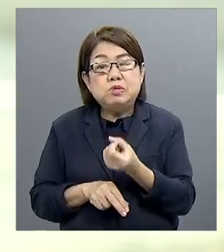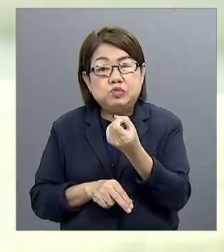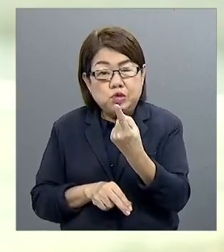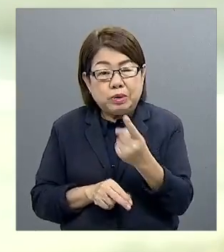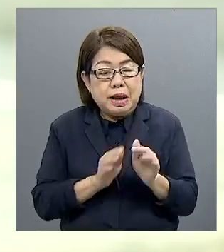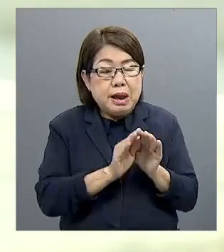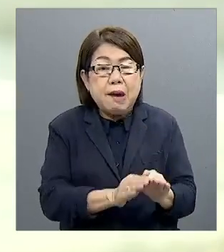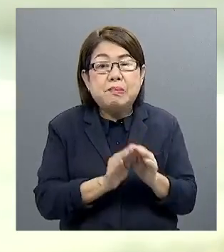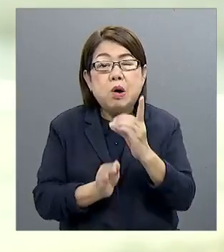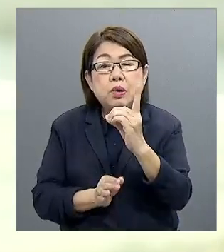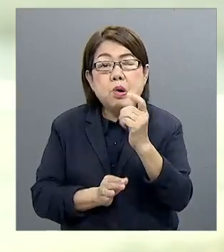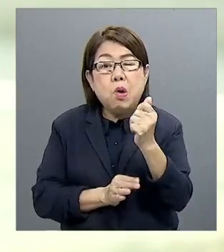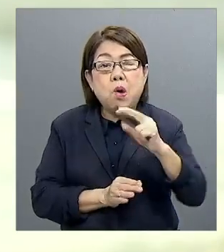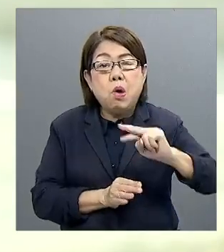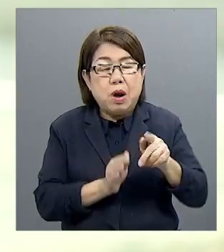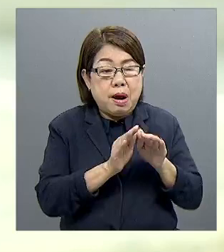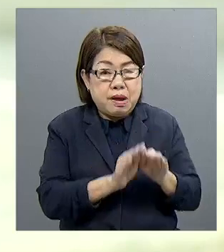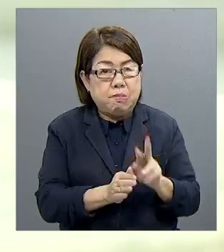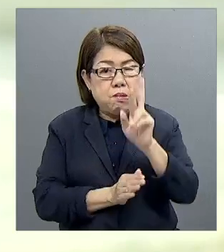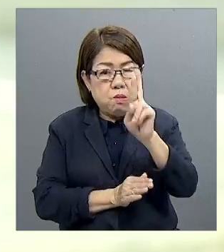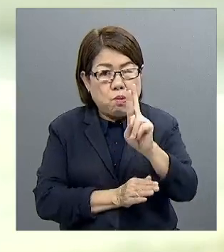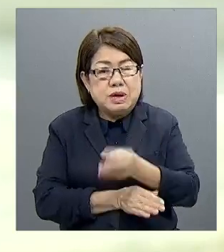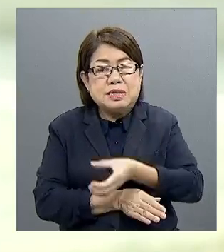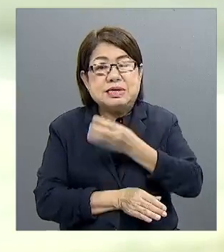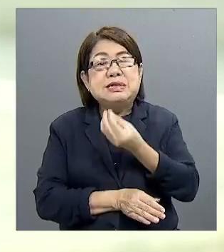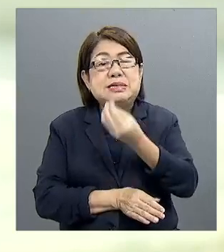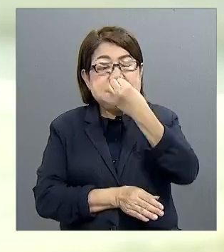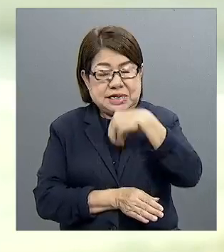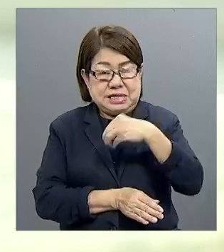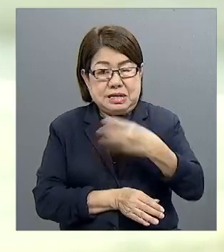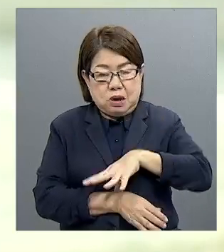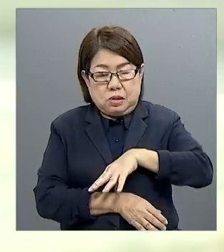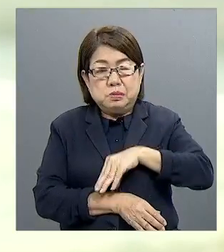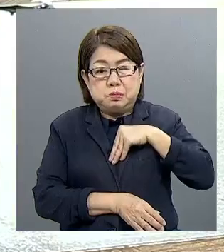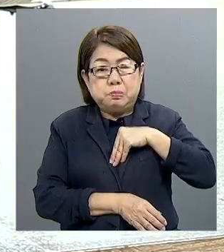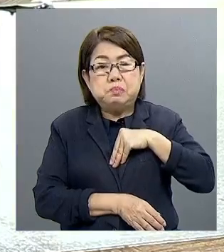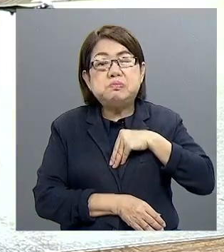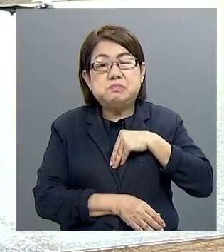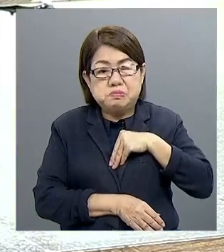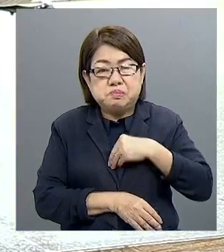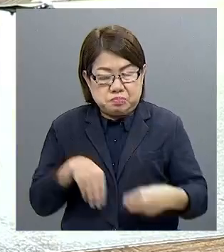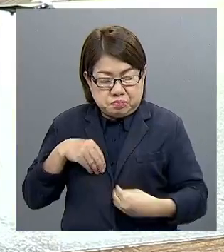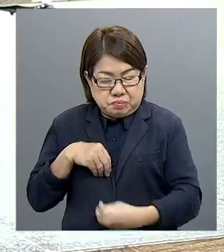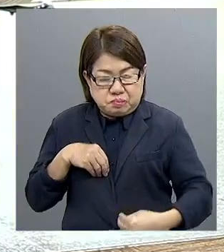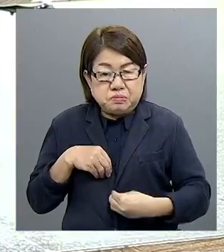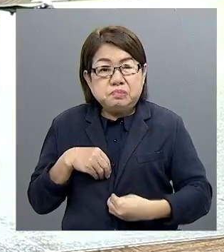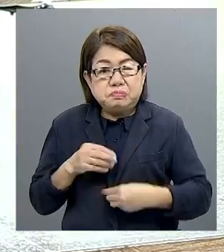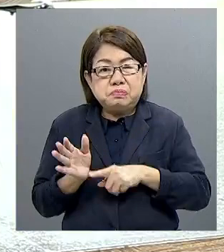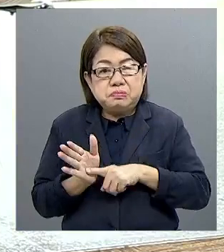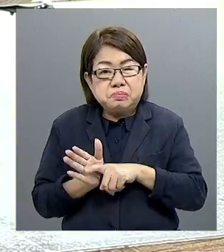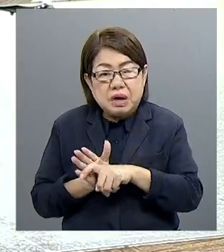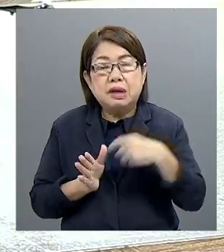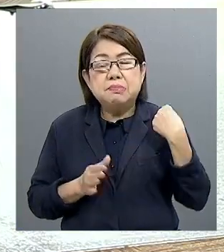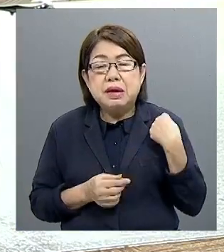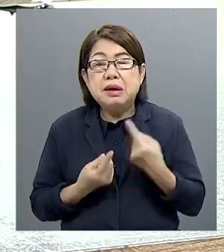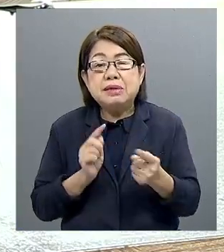พราะในไข่ดิบจะมีเชื้อซาโมเนลล่าที่ทำให้ผู้ใหญ่นะครับที่ภูมิต่ำอยู่แล้วติดเชื้อในทางเดินอาหารง่ายขึ้นหรือแม้แต่อาหารดิบบางอย่างที่เ